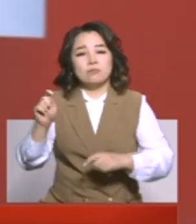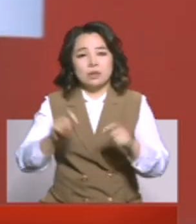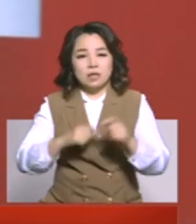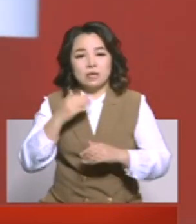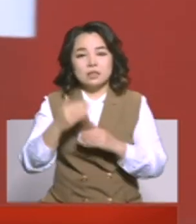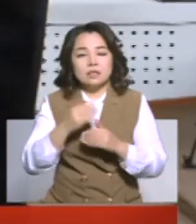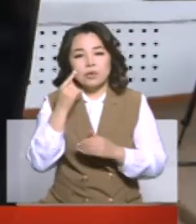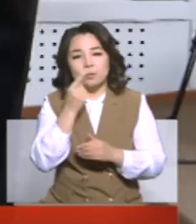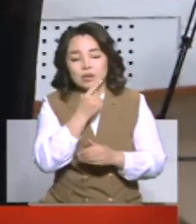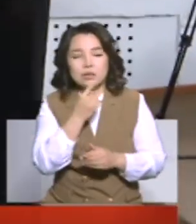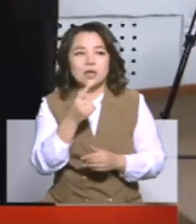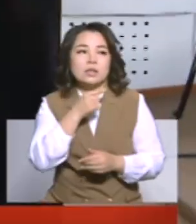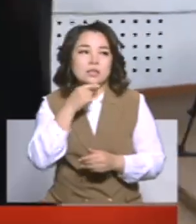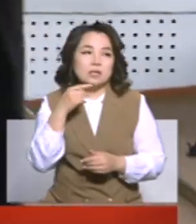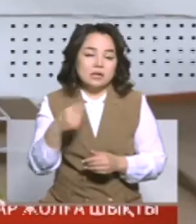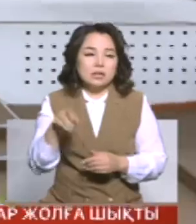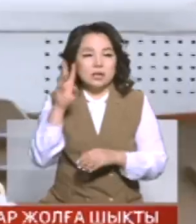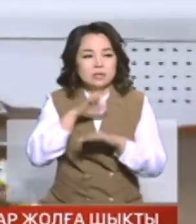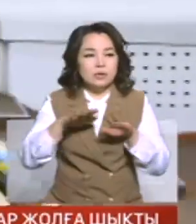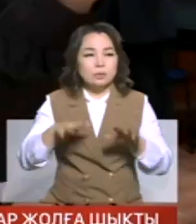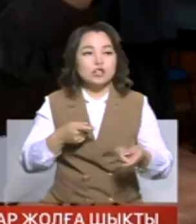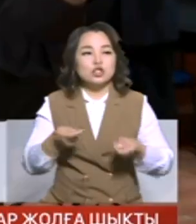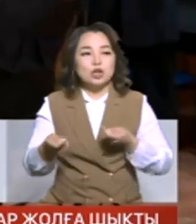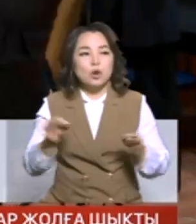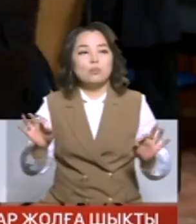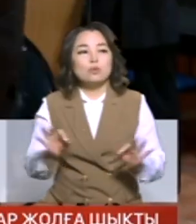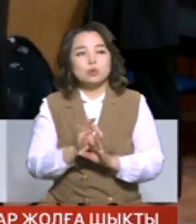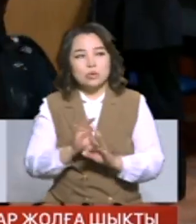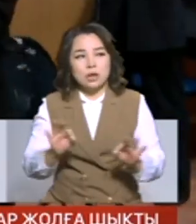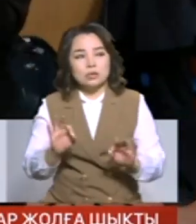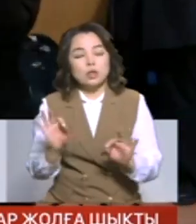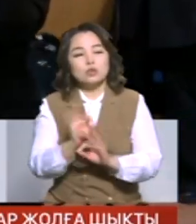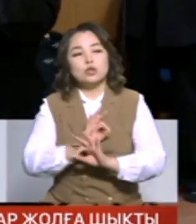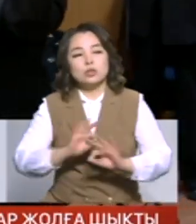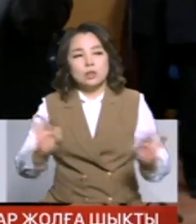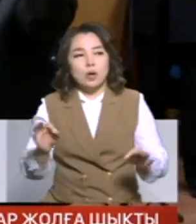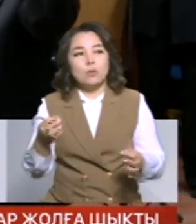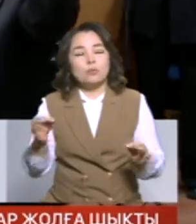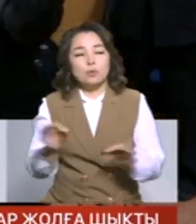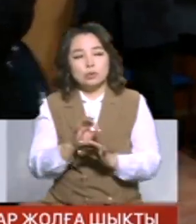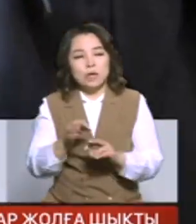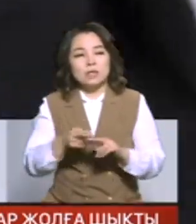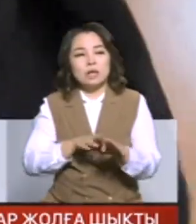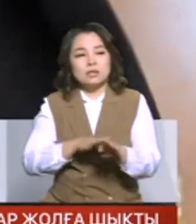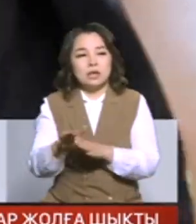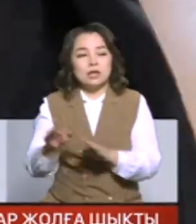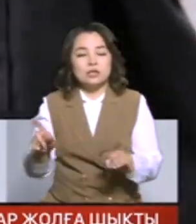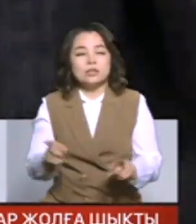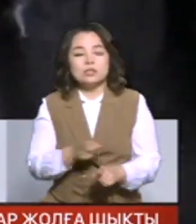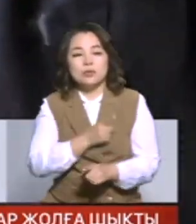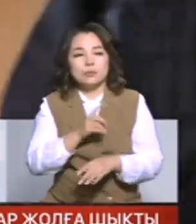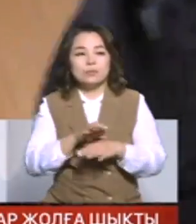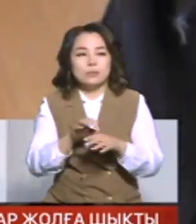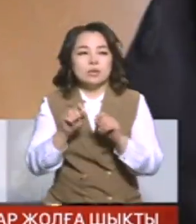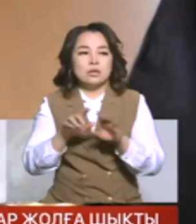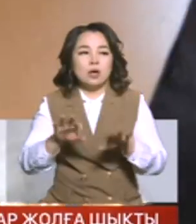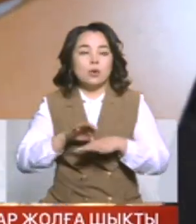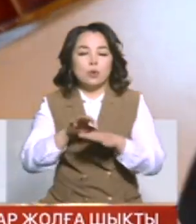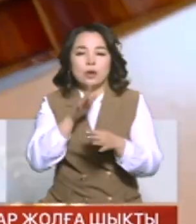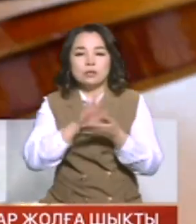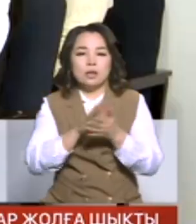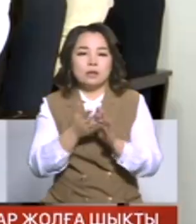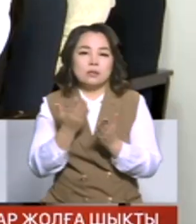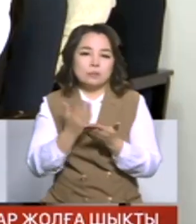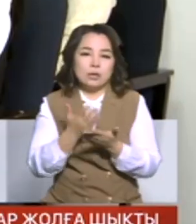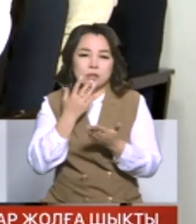аясында Испания, Ресей және еліміздің жетекші музыканттары үздік музыка жауһарларын орындап, арнайы шеберлік сағаттарын өткізді. Сондай-ақ